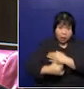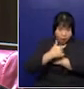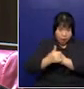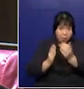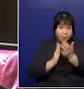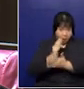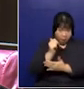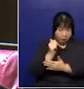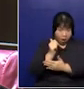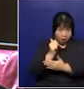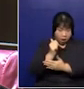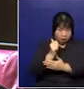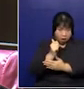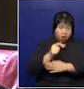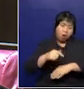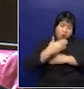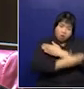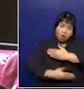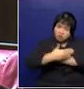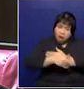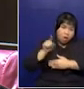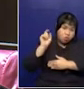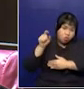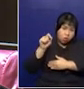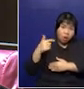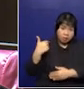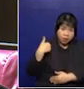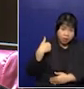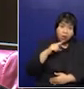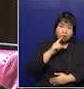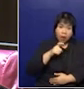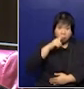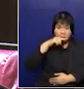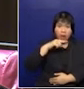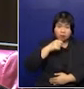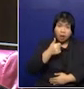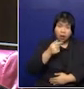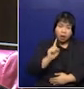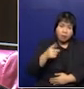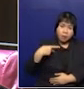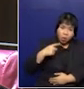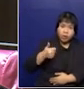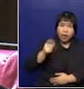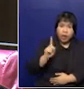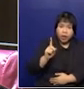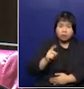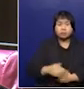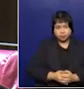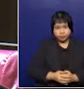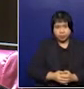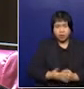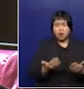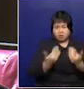ศไทยด้วยรถไฟความเร็วสูงเนี่ยถามจริงๆประเทศไทยได้อะไรเคยแจงไหมนะต่อมาอีกฝากมาถ